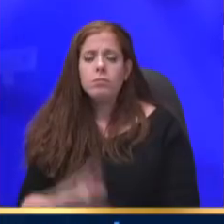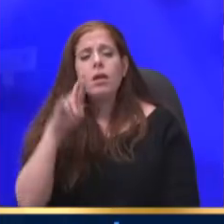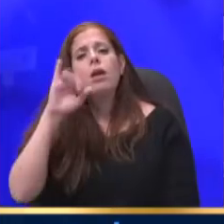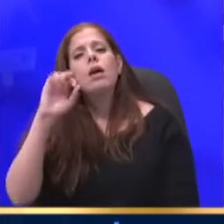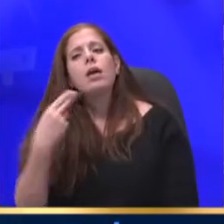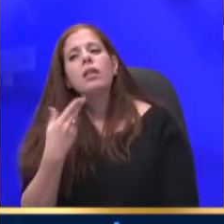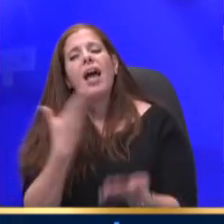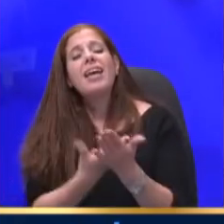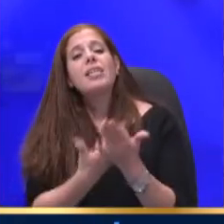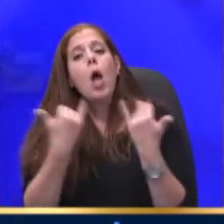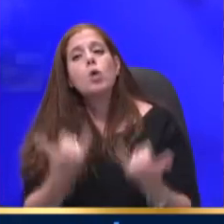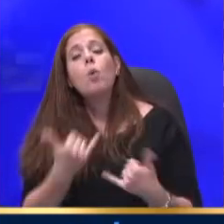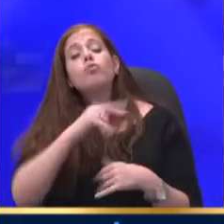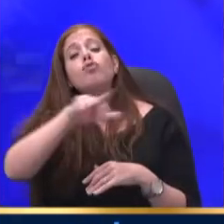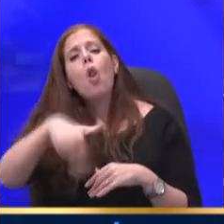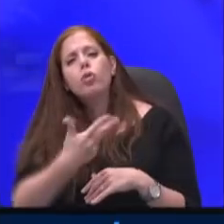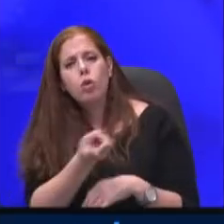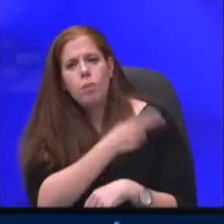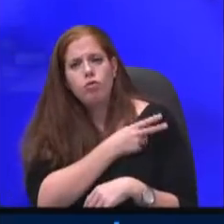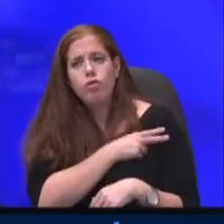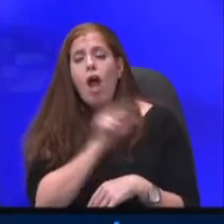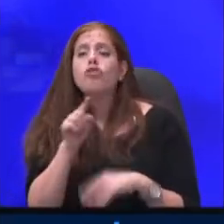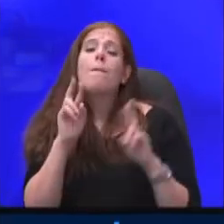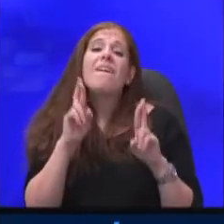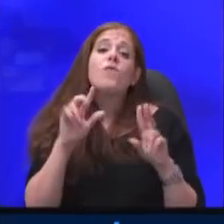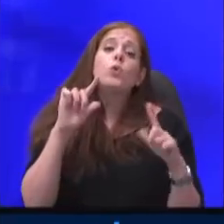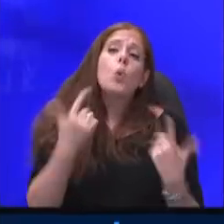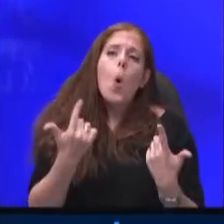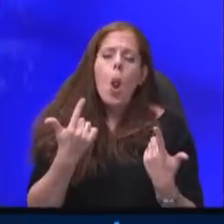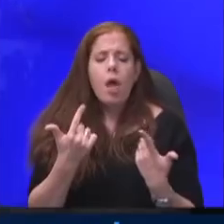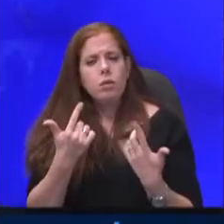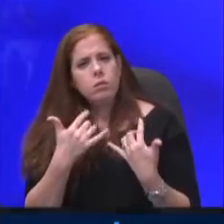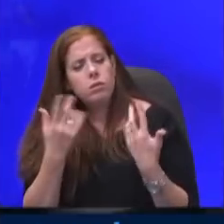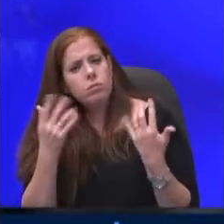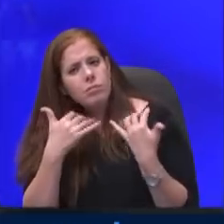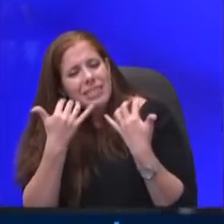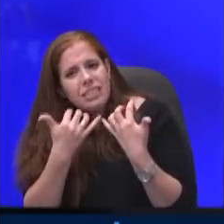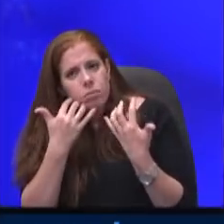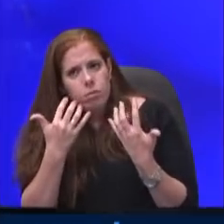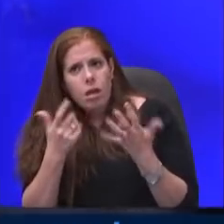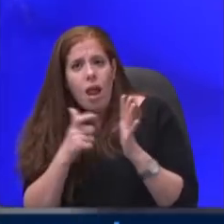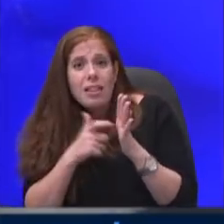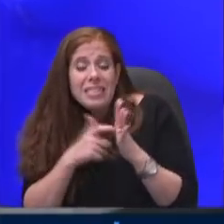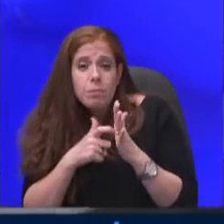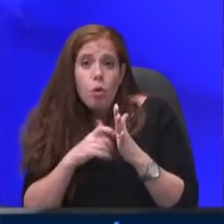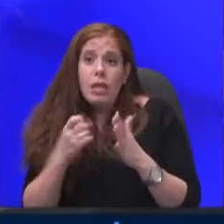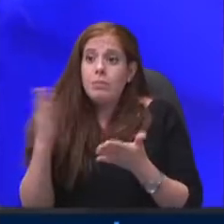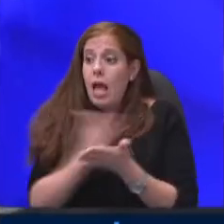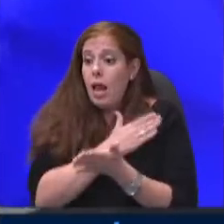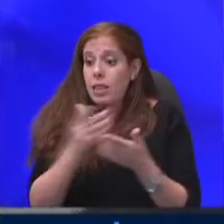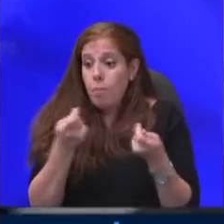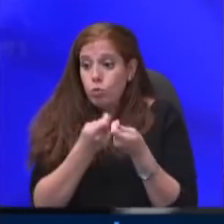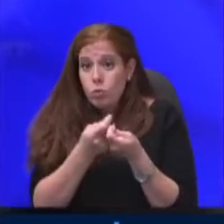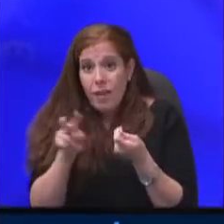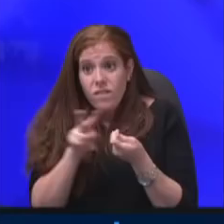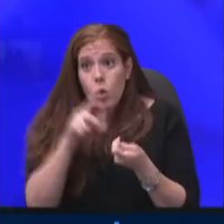במשטרה. שם קיוו שאולי תשפוך עוד אור על הנסיבות. האם זו הייתה החלטה משותפת או שאביה יזם זאת